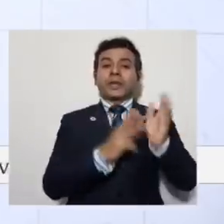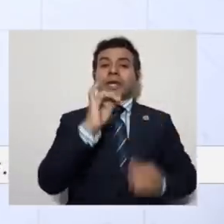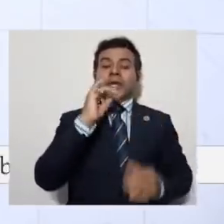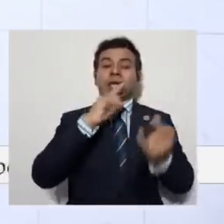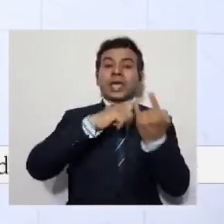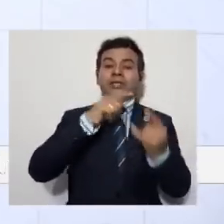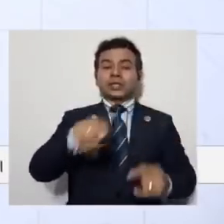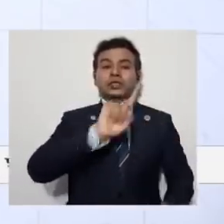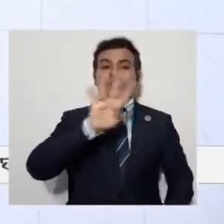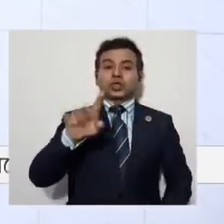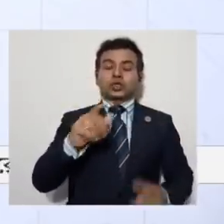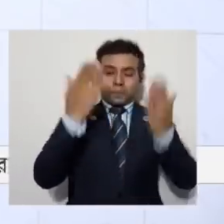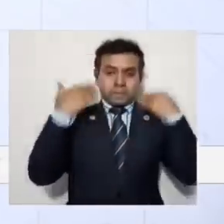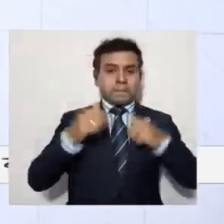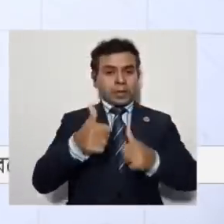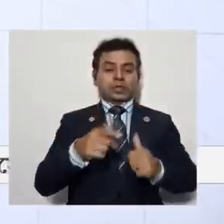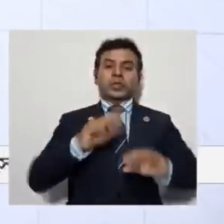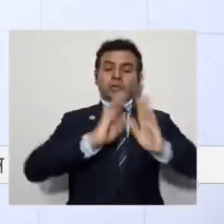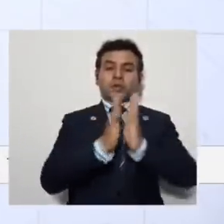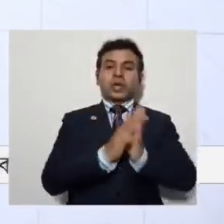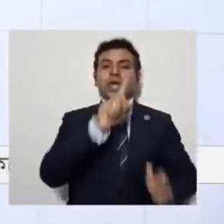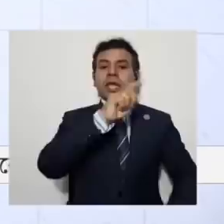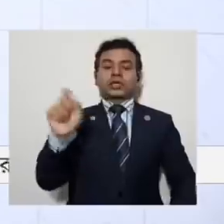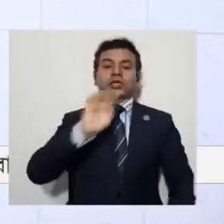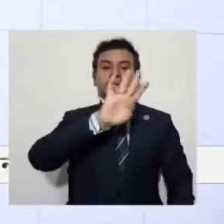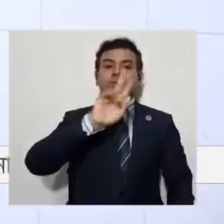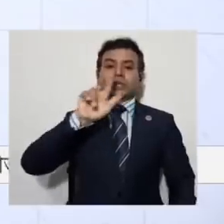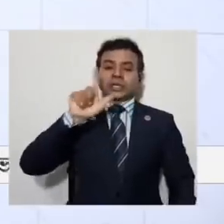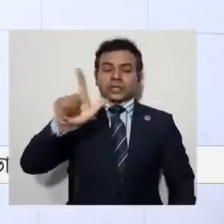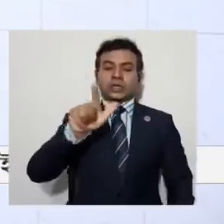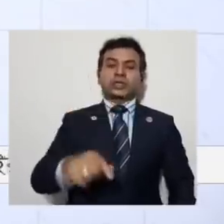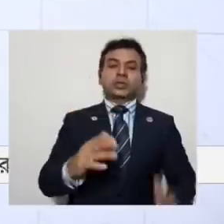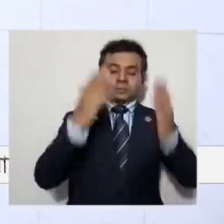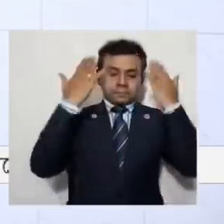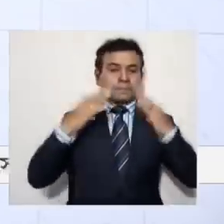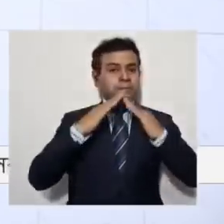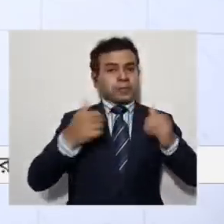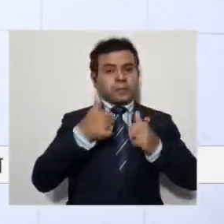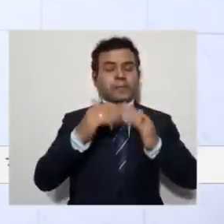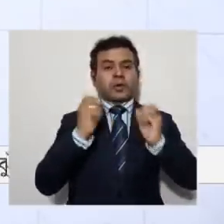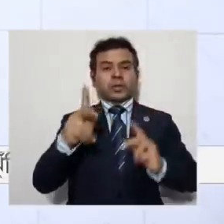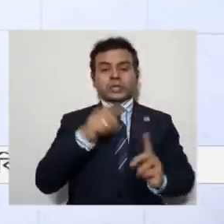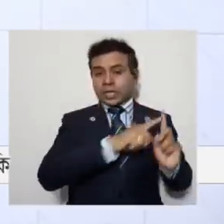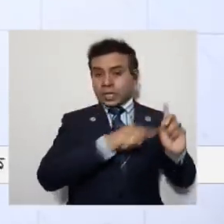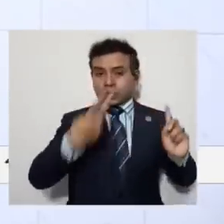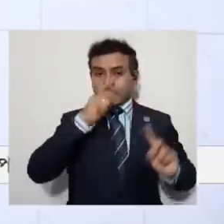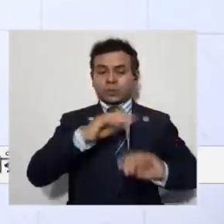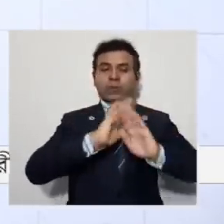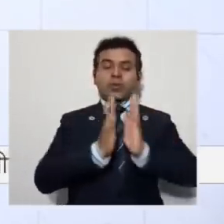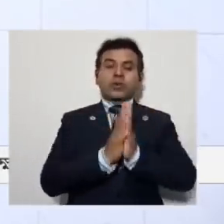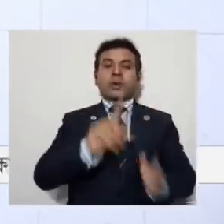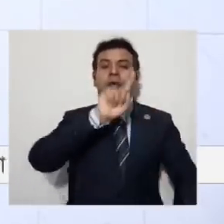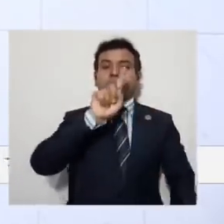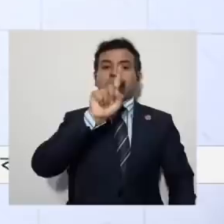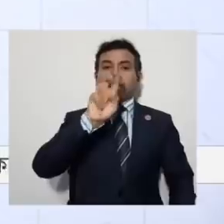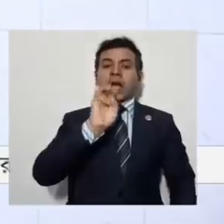থেকে 14 জন সুস্থ হয়েছে। তাহলে আমরা গত 24 ঘন্টায় যে সুস্থতার পেয়েছি সেটা হলো 147 জন, এবং এ পর্যন্ত আমাদের